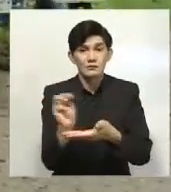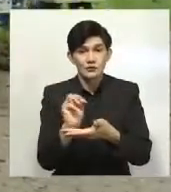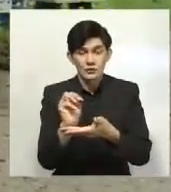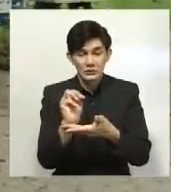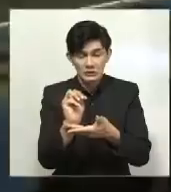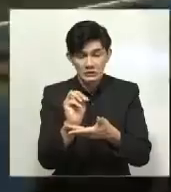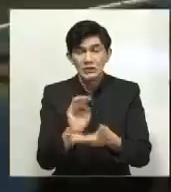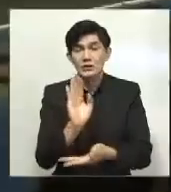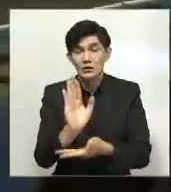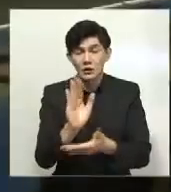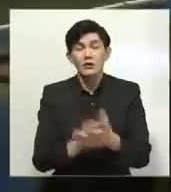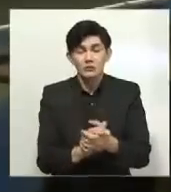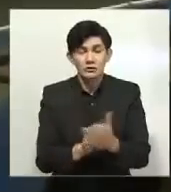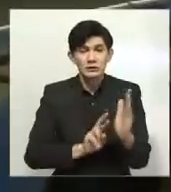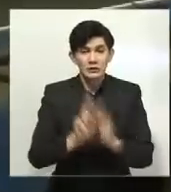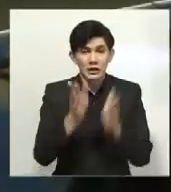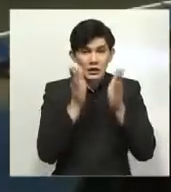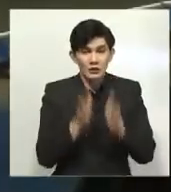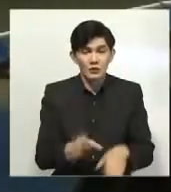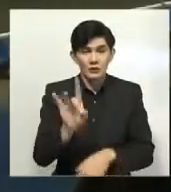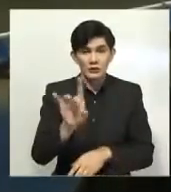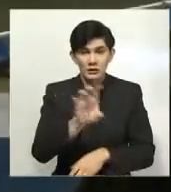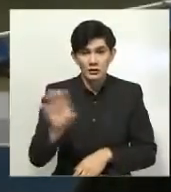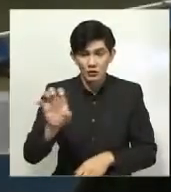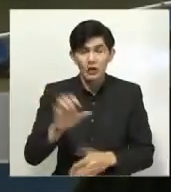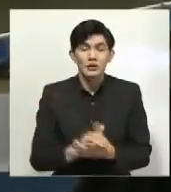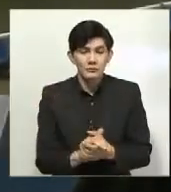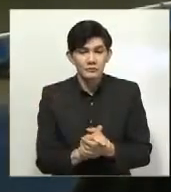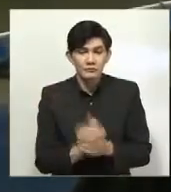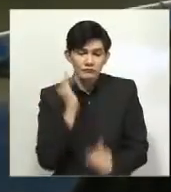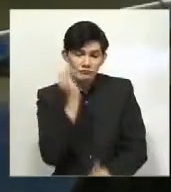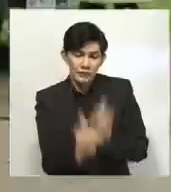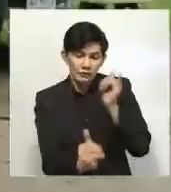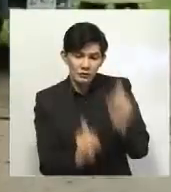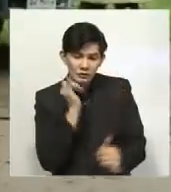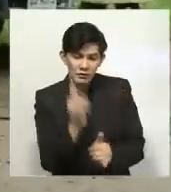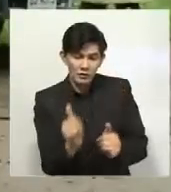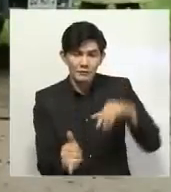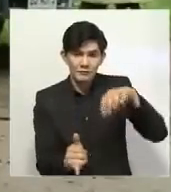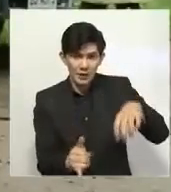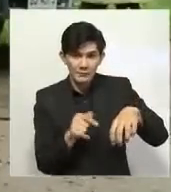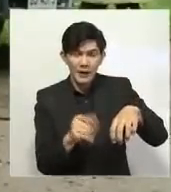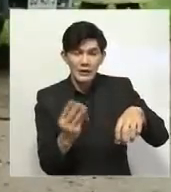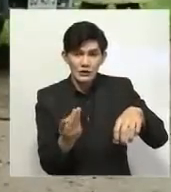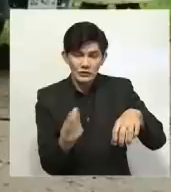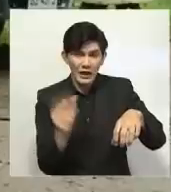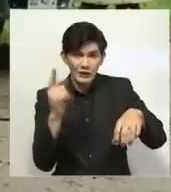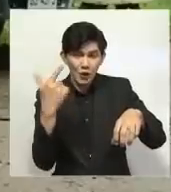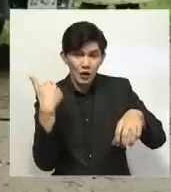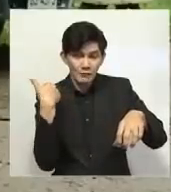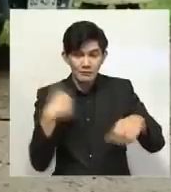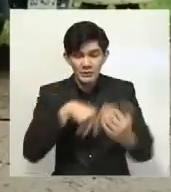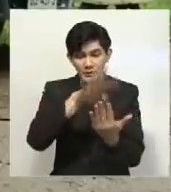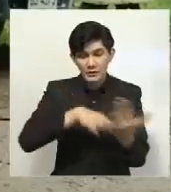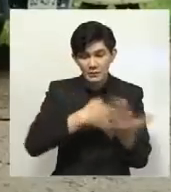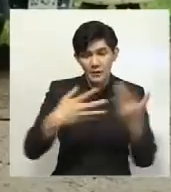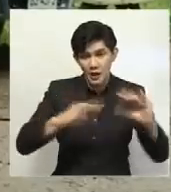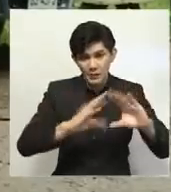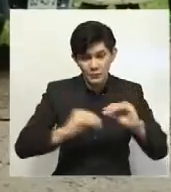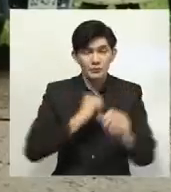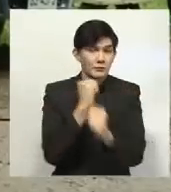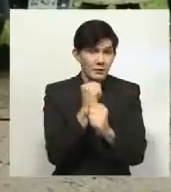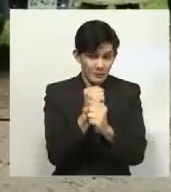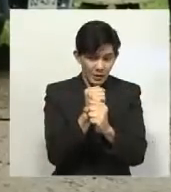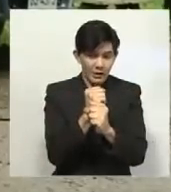ธรรมรัศมีมณีรัตน์จำนวนกว่า100นายนะครับเดินทางมาภายในพื้นที่บริเวณหน้าปากถ้ำทรายทองเพื่อประชุมแผนเตรียมปฏิบัติงาน